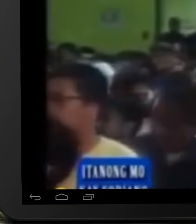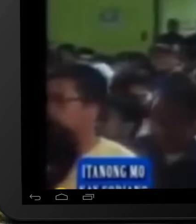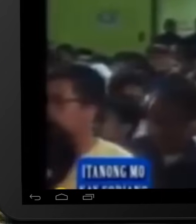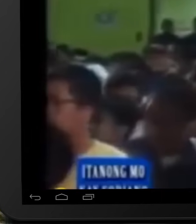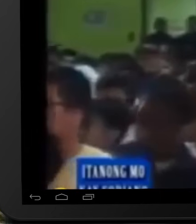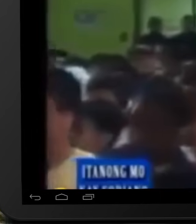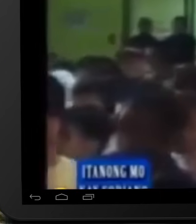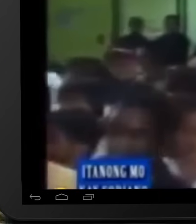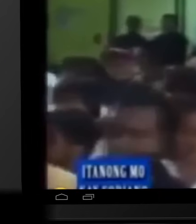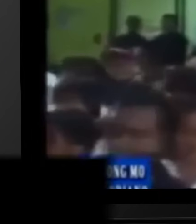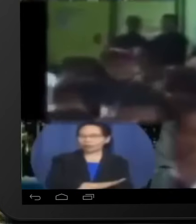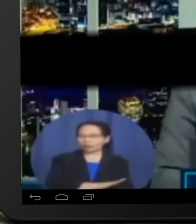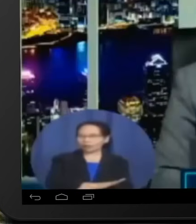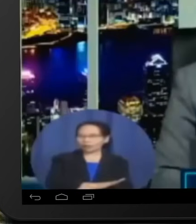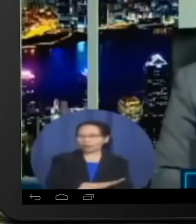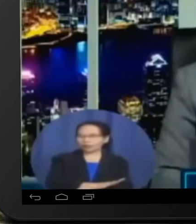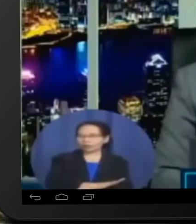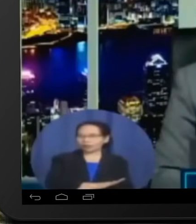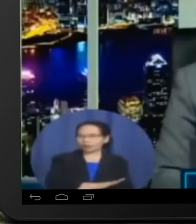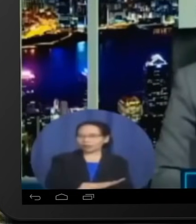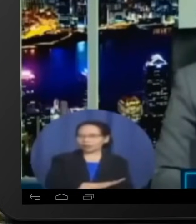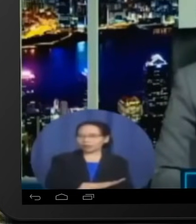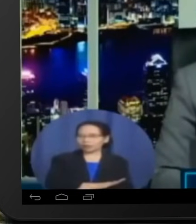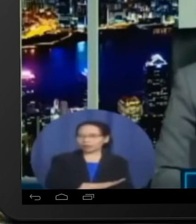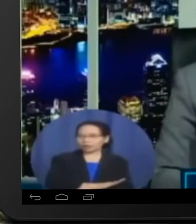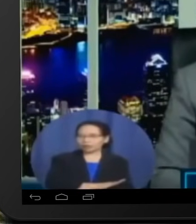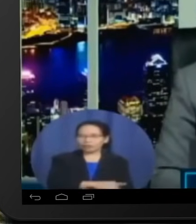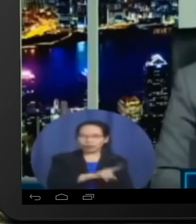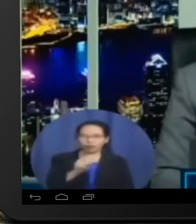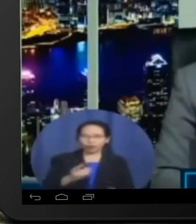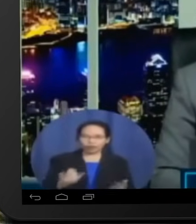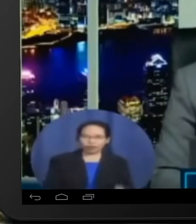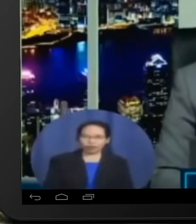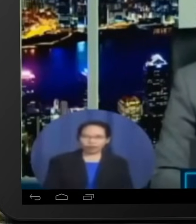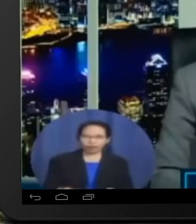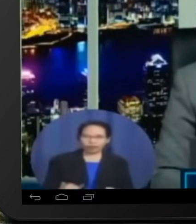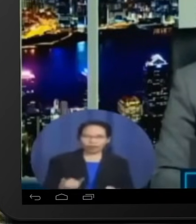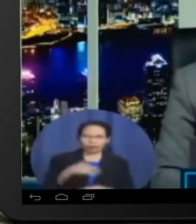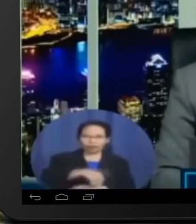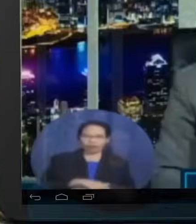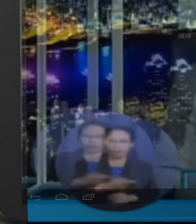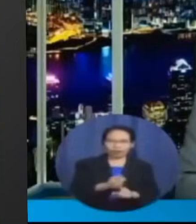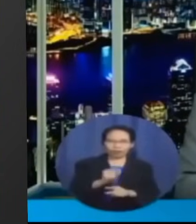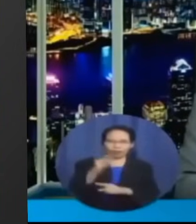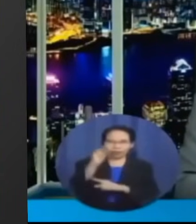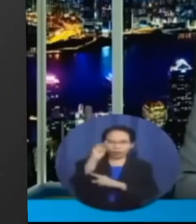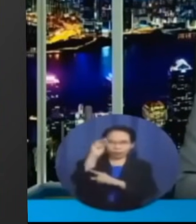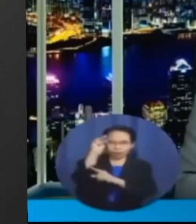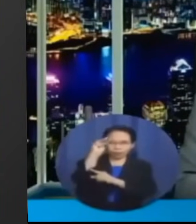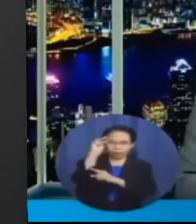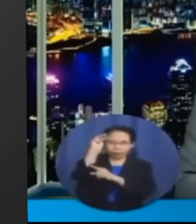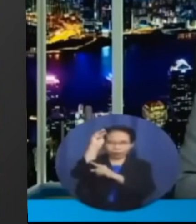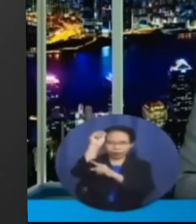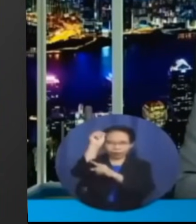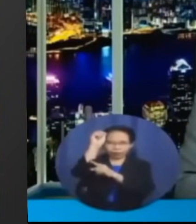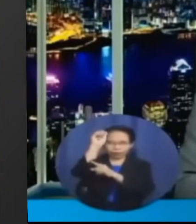isang masasabi ko, kapatid. Pong makapagtanong ngayong gabi ay mula po sa Macau kasama ni kapatid na